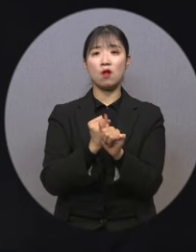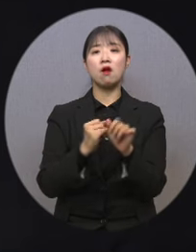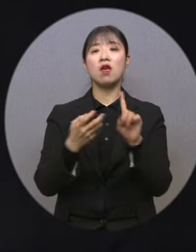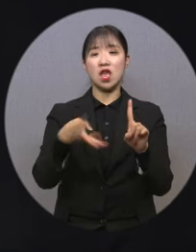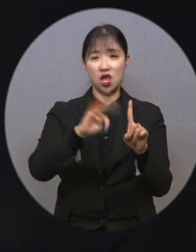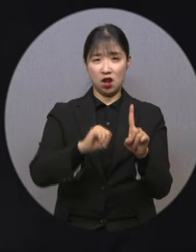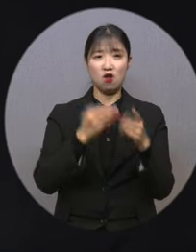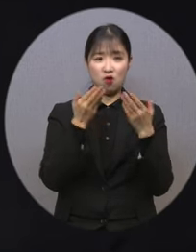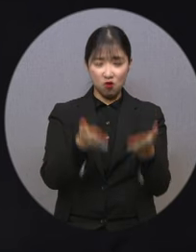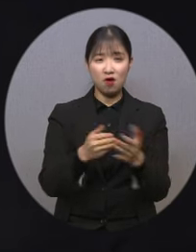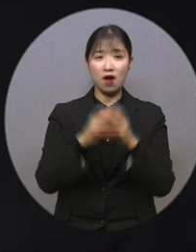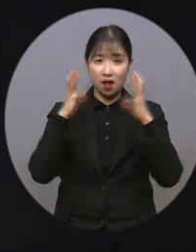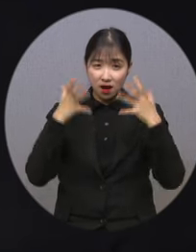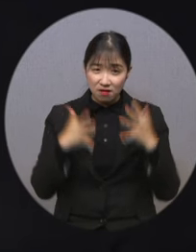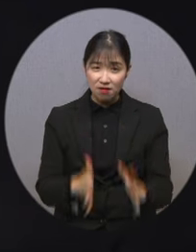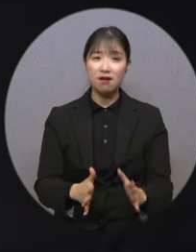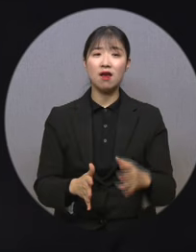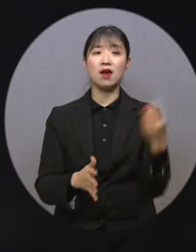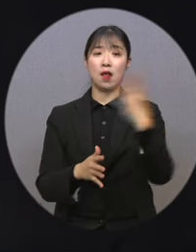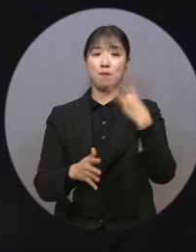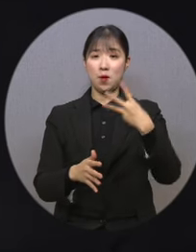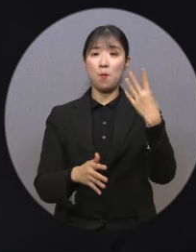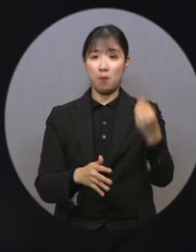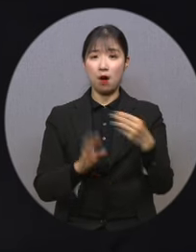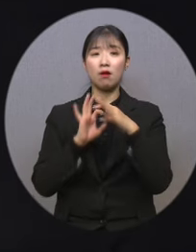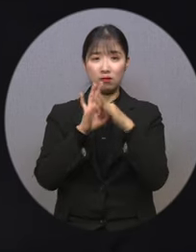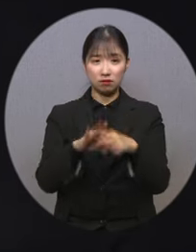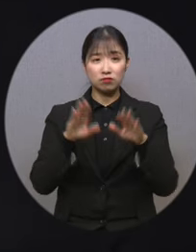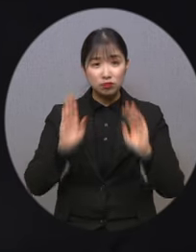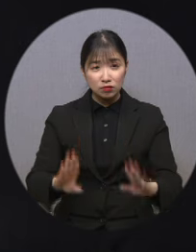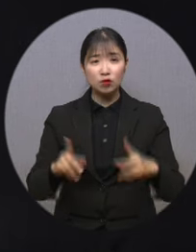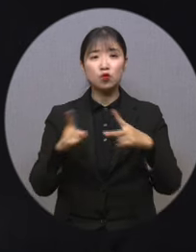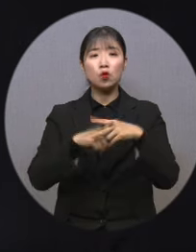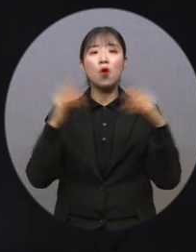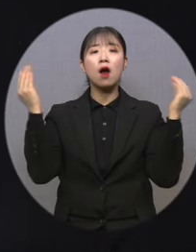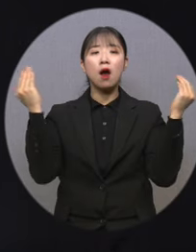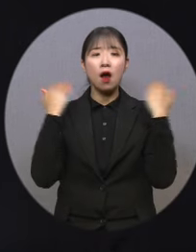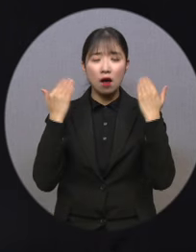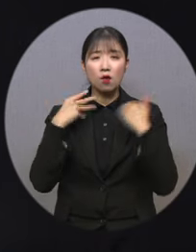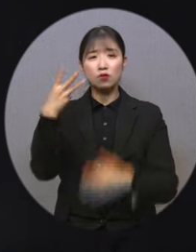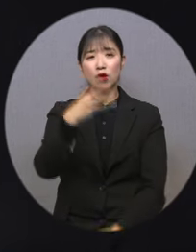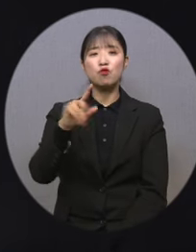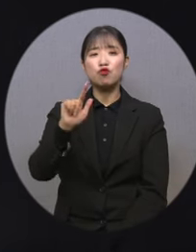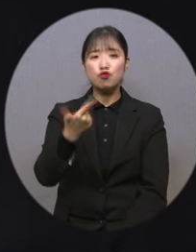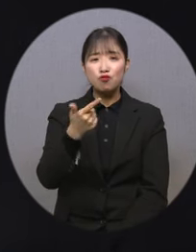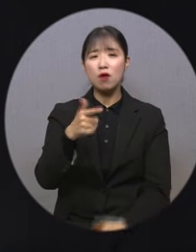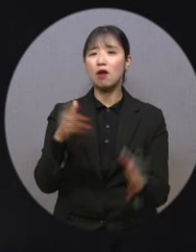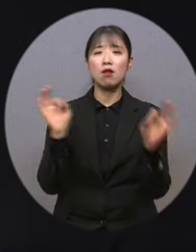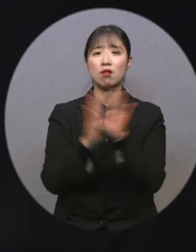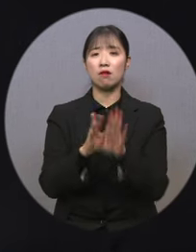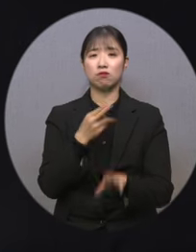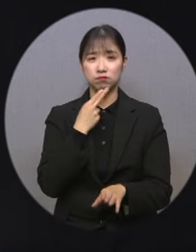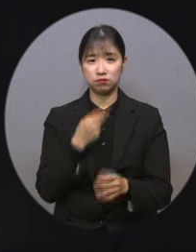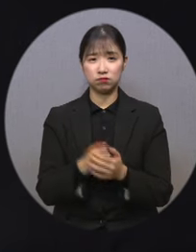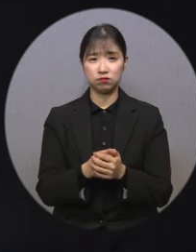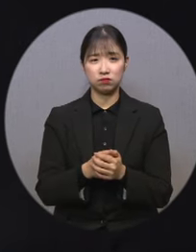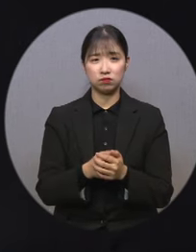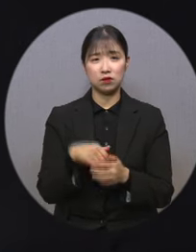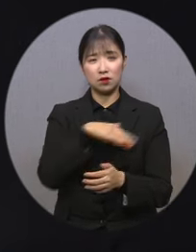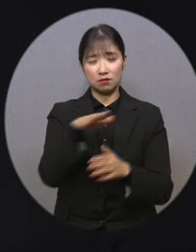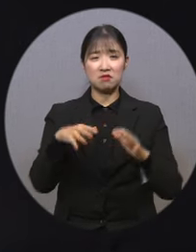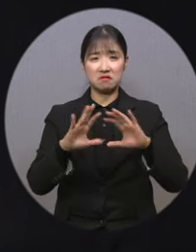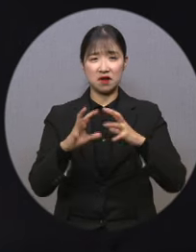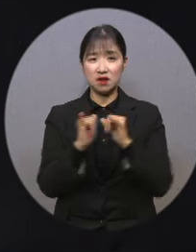아기 낳으면 3천만 원, 그때 그랬죠? 그래서 지금 초등학교가 3,600개가 안 없어집니다. 우리